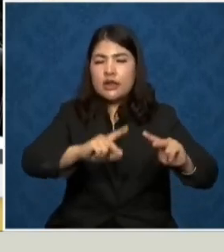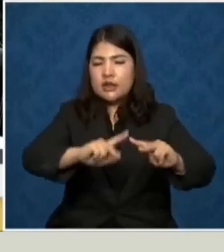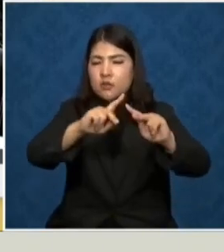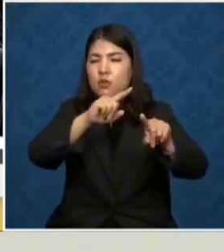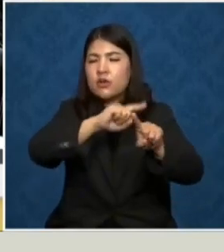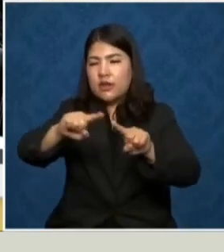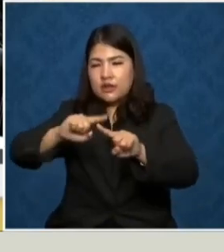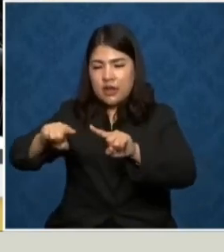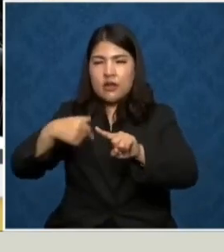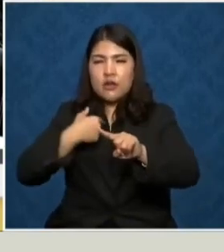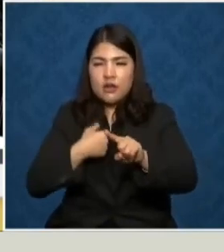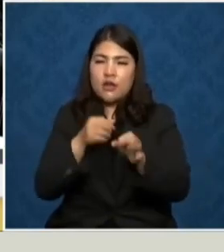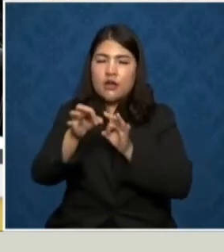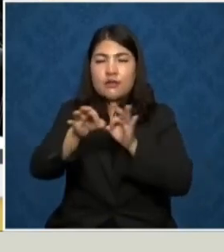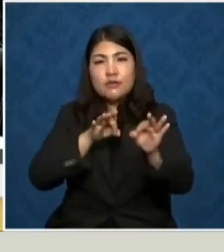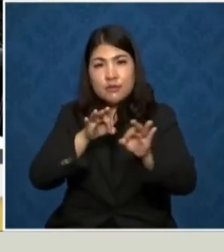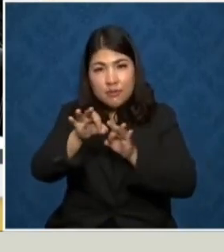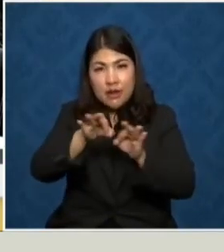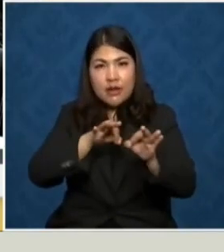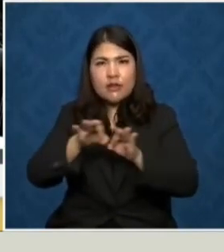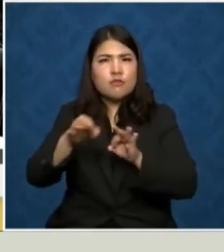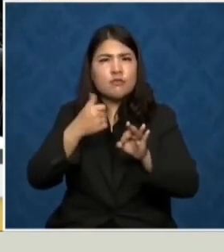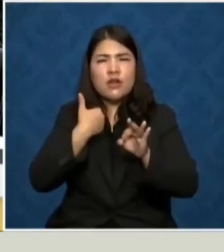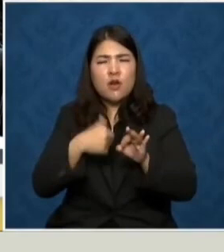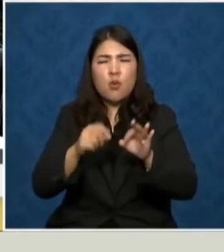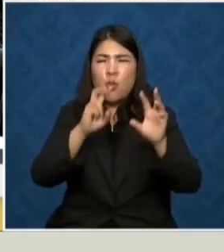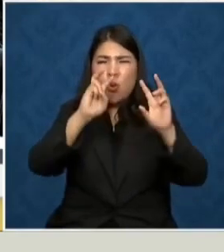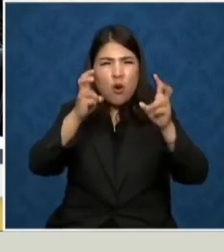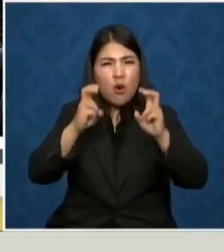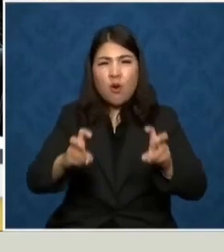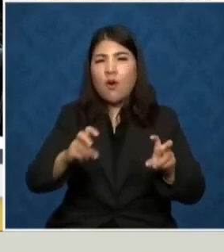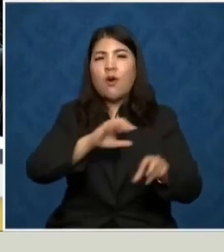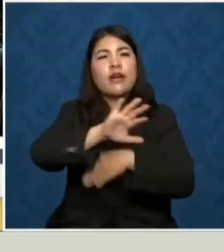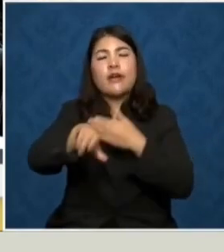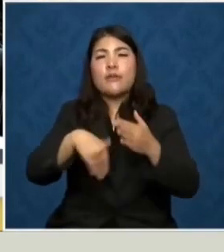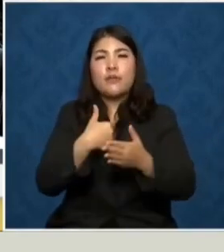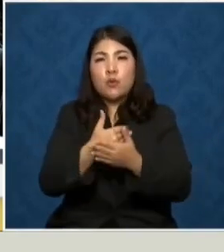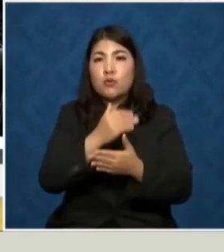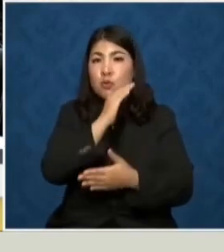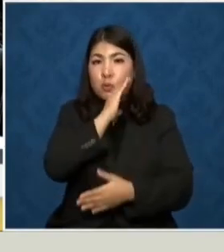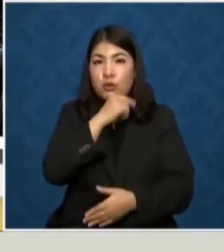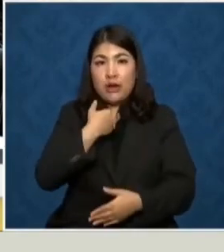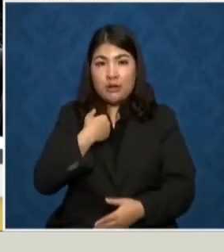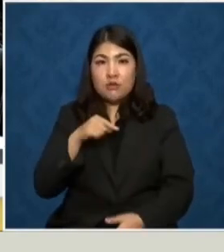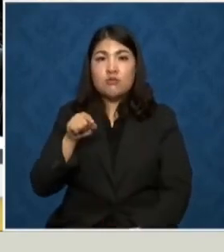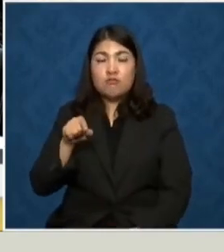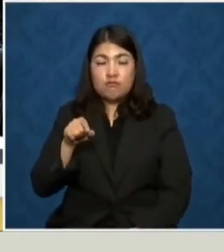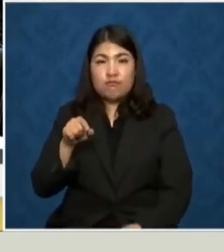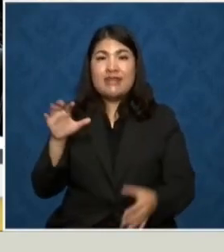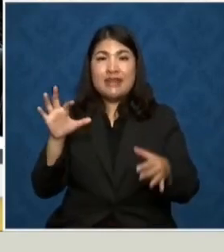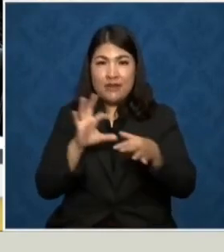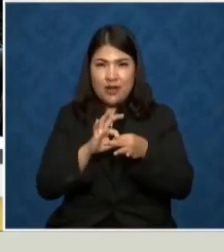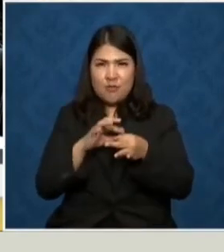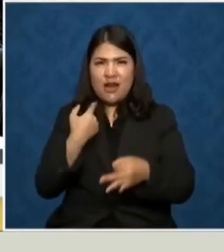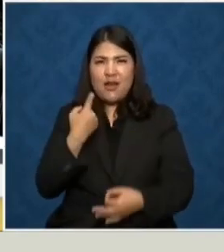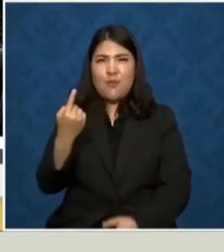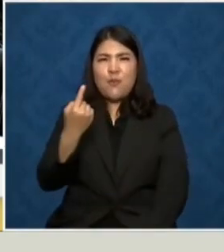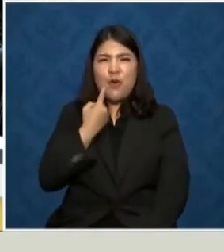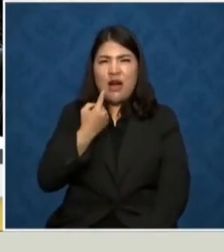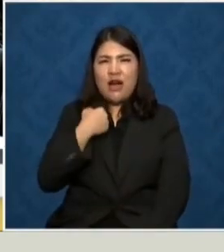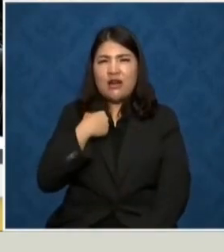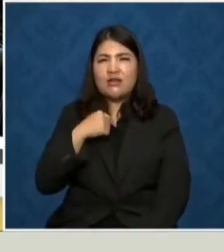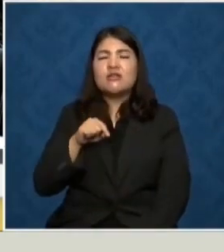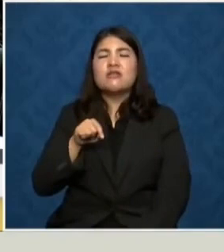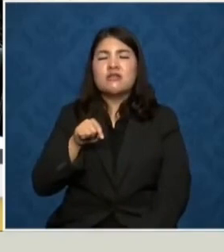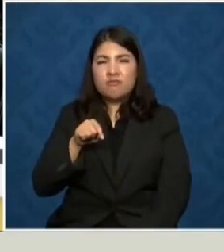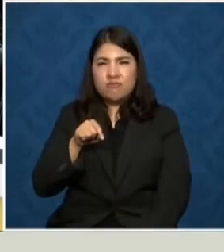กับท่านสมาชิกทุกท่านในเรื่องในทุกๆเรื่องแต่ถ้าเกิดเป็นเรื่องอะไรที่อย่างที่ผมเรียนว่าเป็นเรื่องของการกล่าวโทษหรือว่ากล่าวห